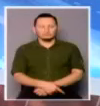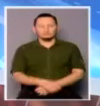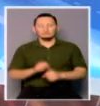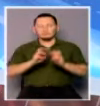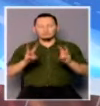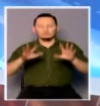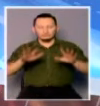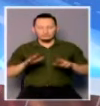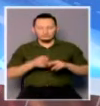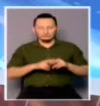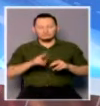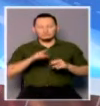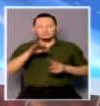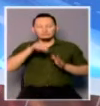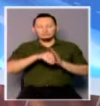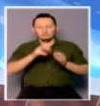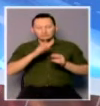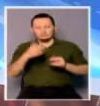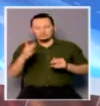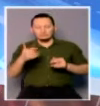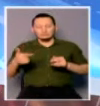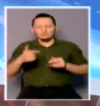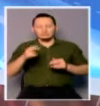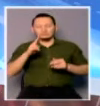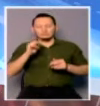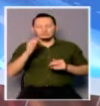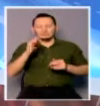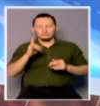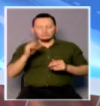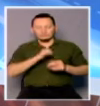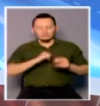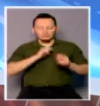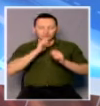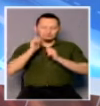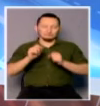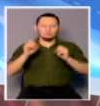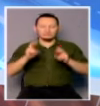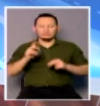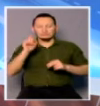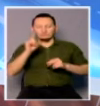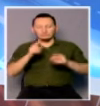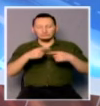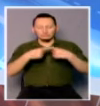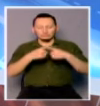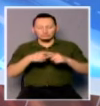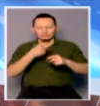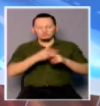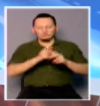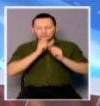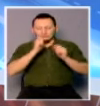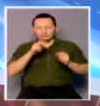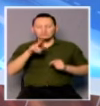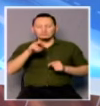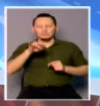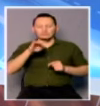Қасиетті мекедегі қағба жабынының бір бөлігі атыраулық қажы Төкен Танаұлына сыйға тартылды. Алтын жіппен өрнектелген бұл сыйды Палестина